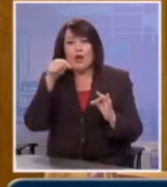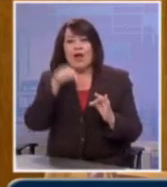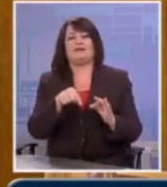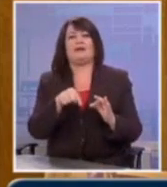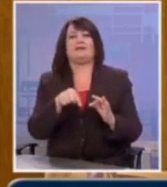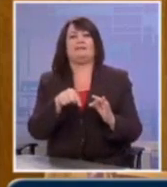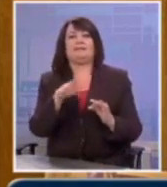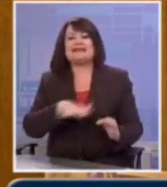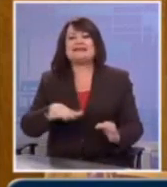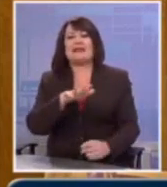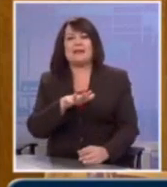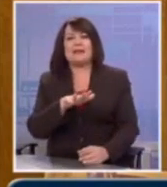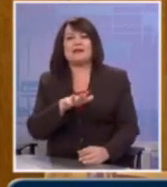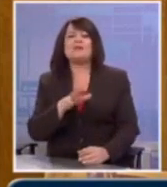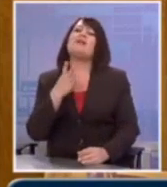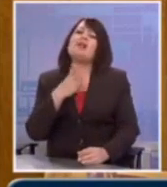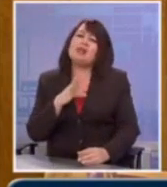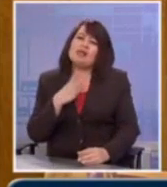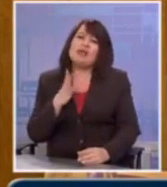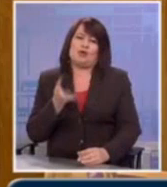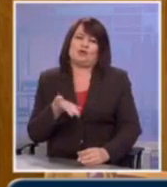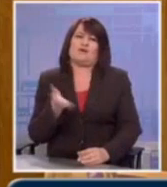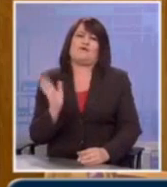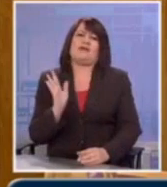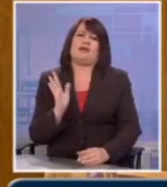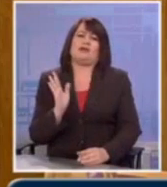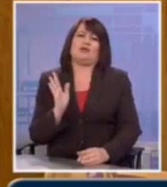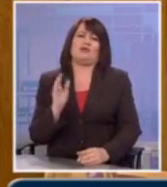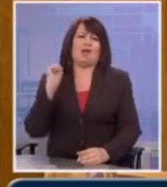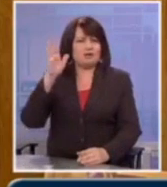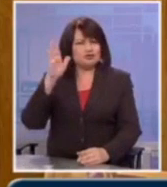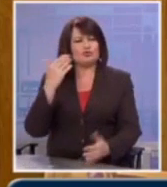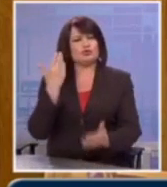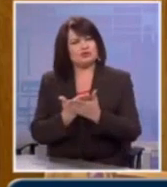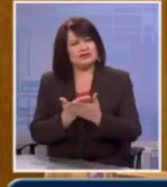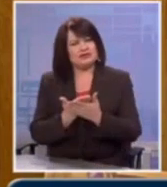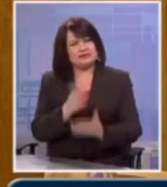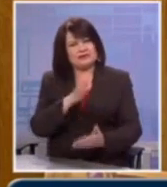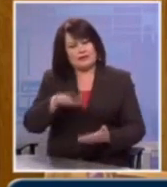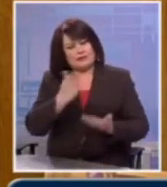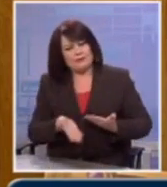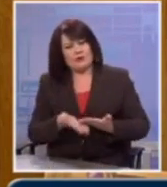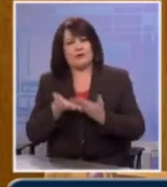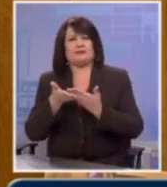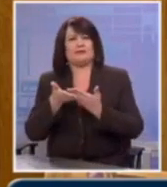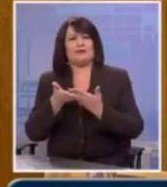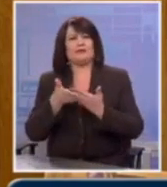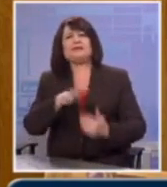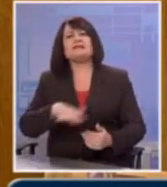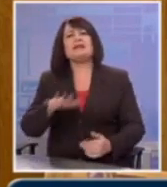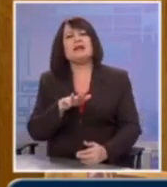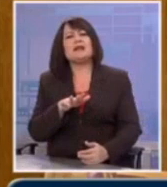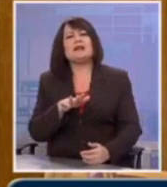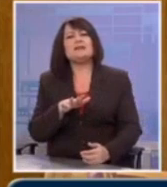τέτοιες συνθήκες που επεδίωξαν οι έξω αλλά και κάποιοι τους τους βοήθησαν από μέσα να δημιουργηθούν